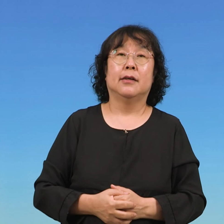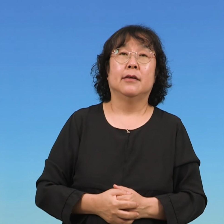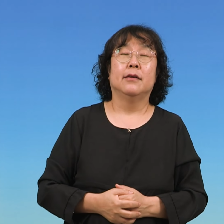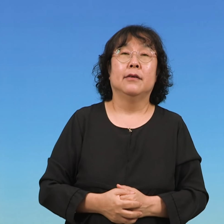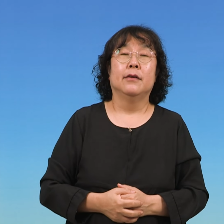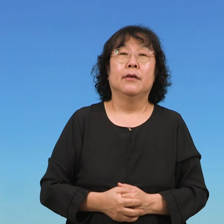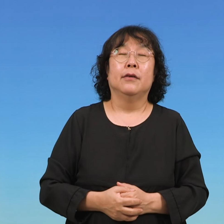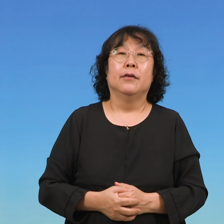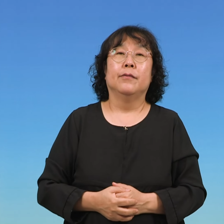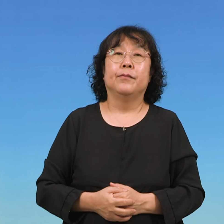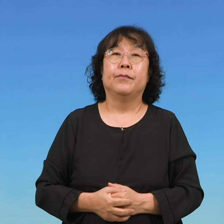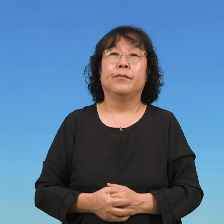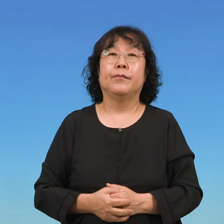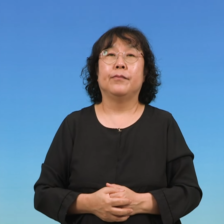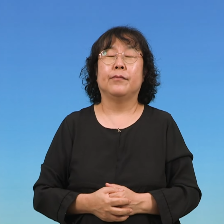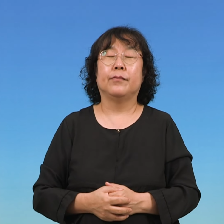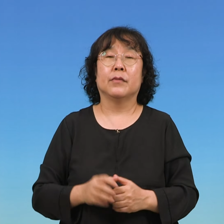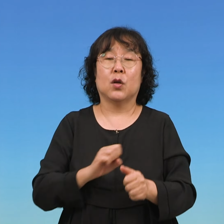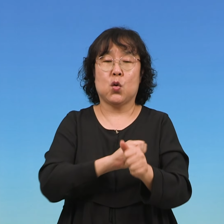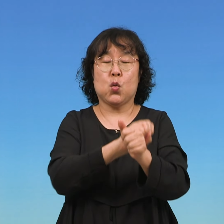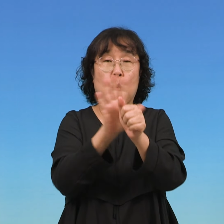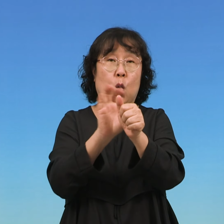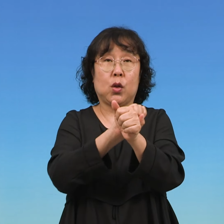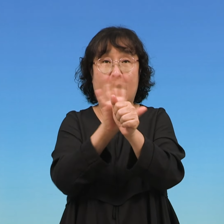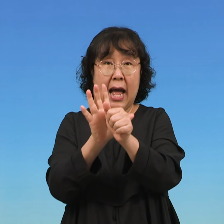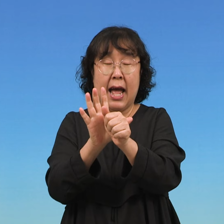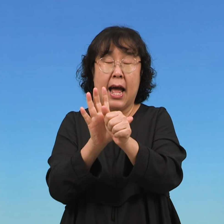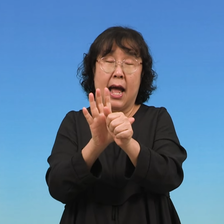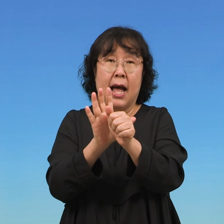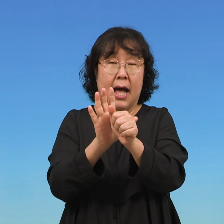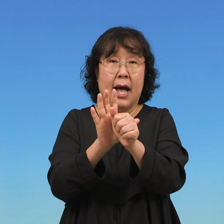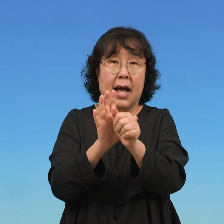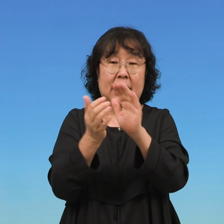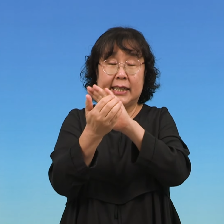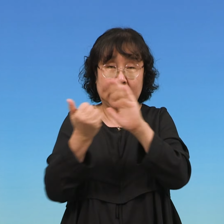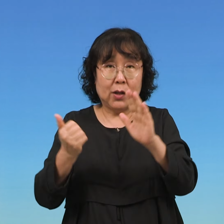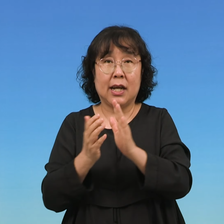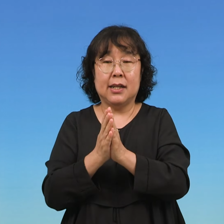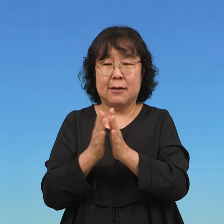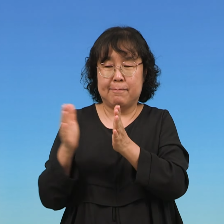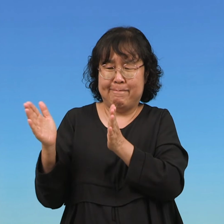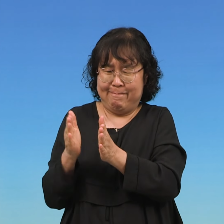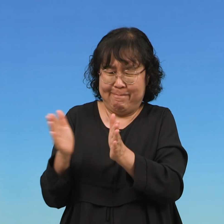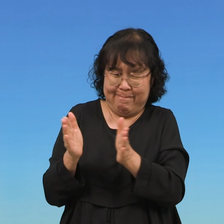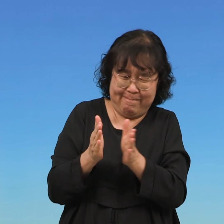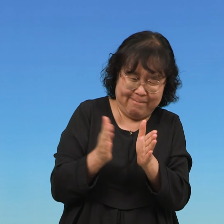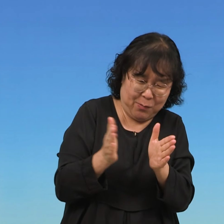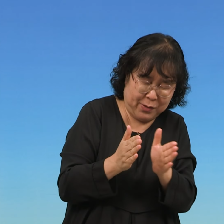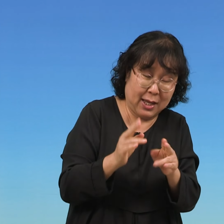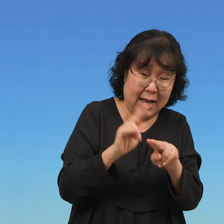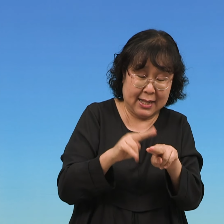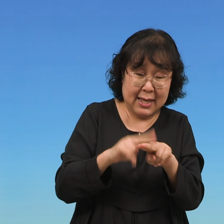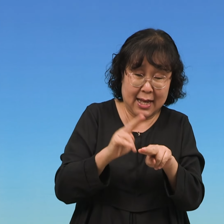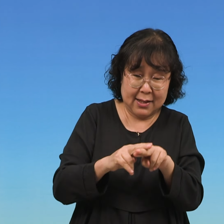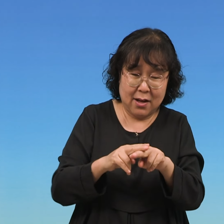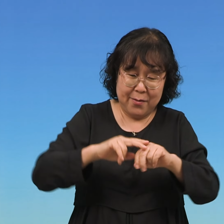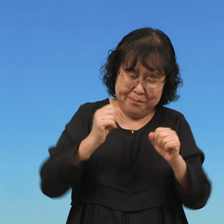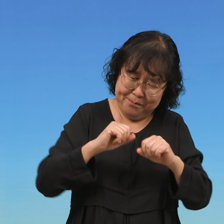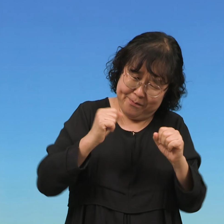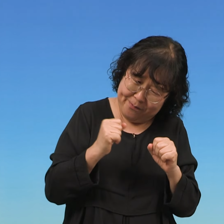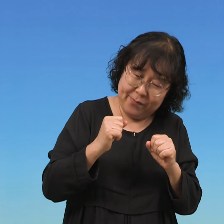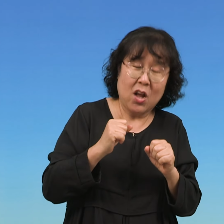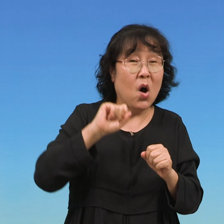코로나가 좀 도와준게 좀 있잖아요 코로나 이전에는 아까 그렇게 선택지 하면서 옆사람 눈 찌르기 딱 좋은데 워낙 따닥따닥 앉아